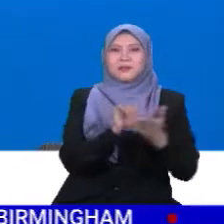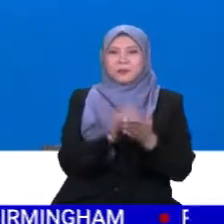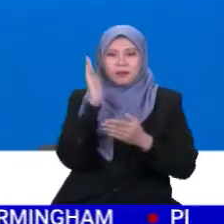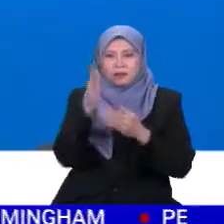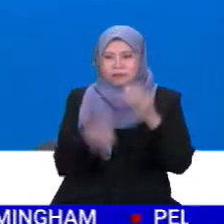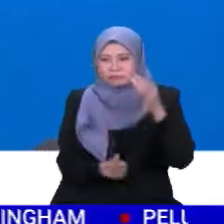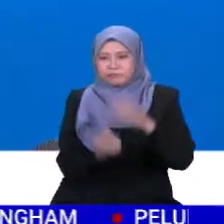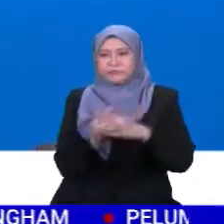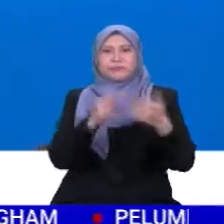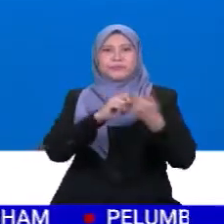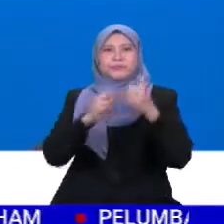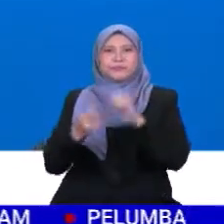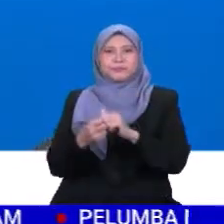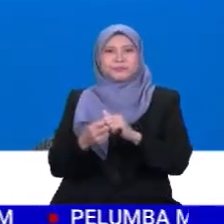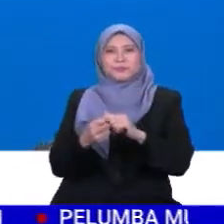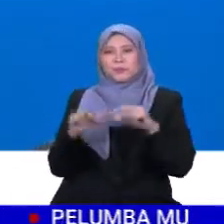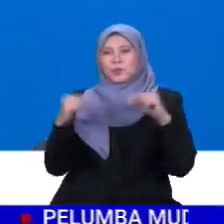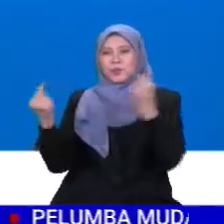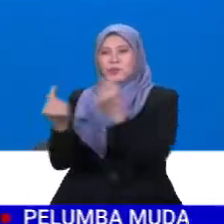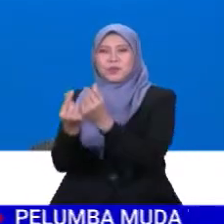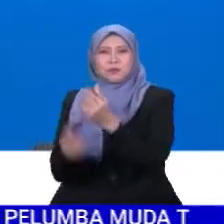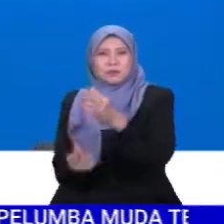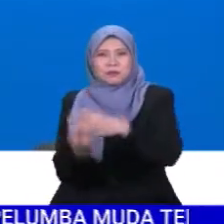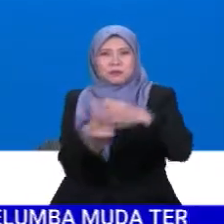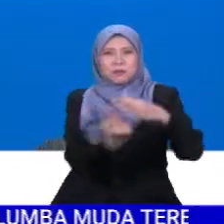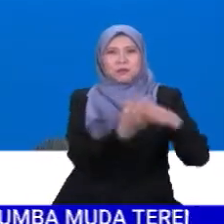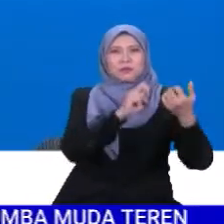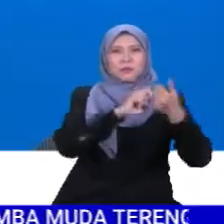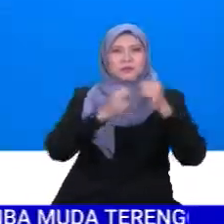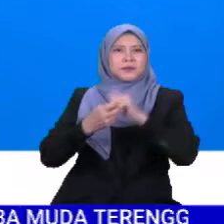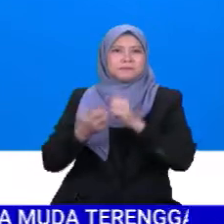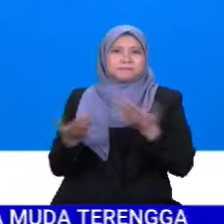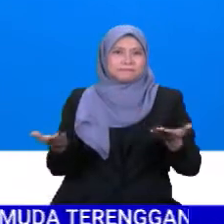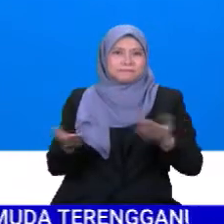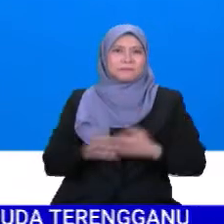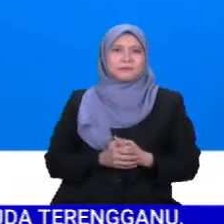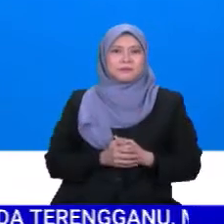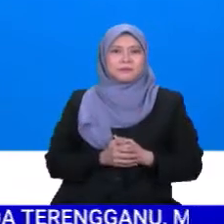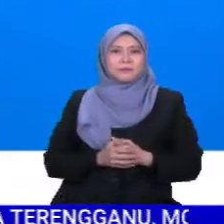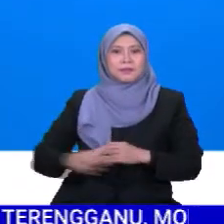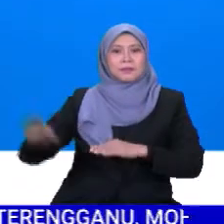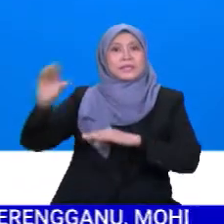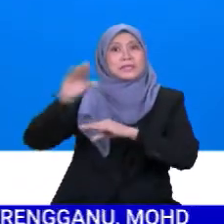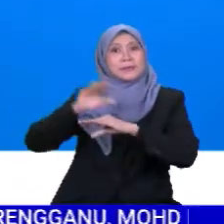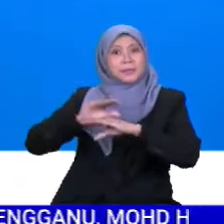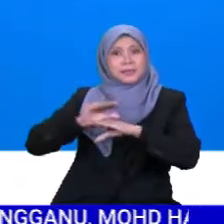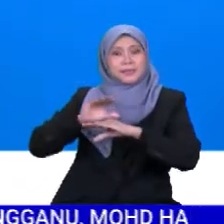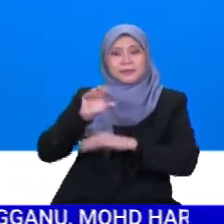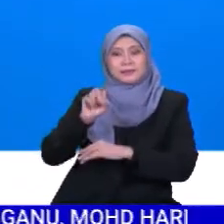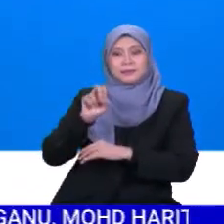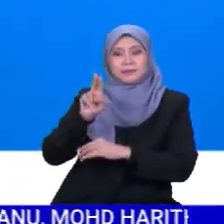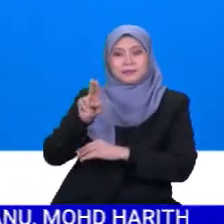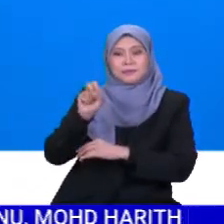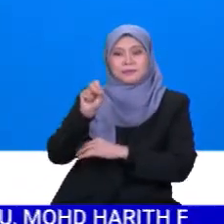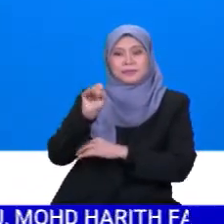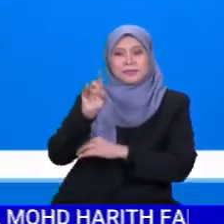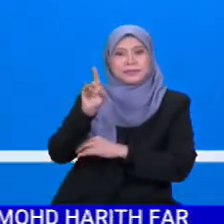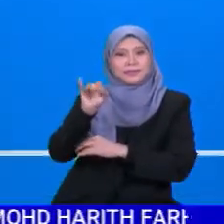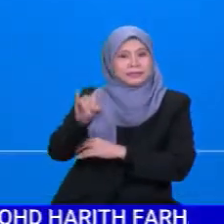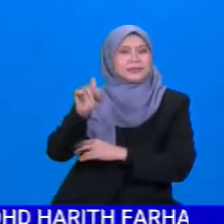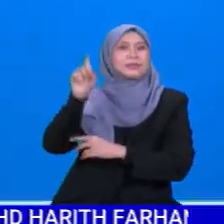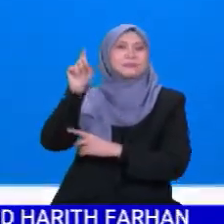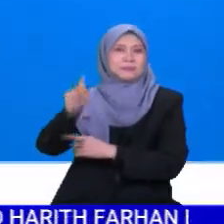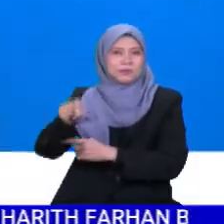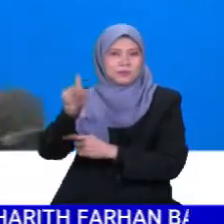pertikaian. Komuniti, minoriti akan menimbulkan isu ini. Subsidi memang diperlukan, ya, terutama sekali oleh